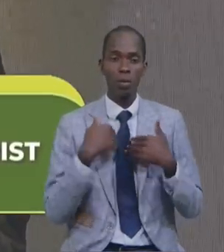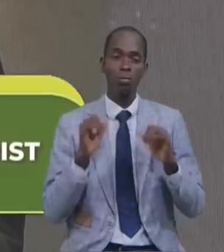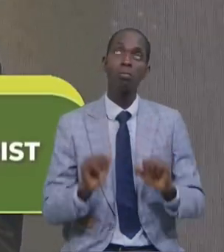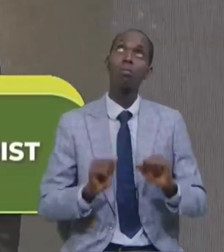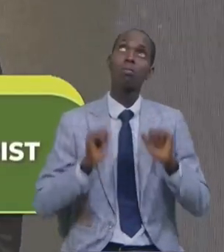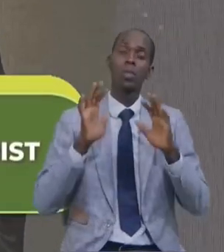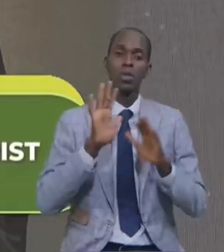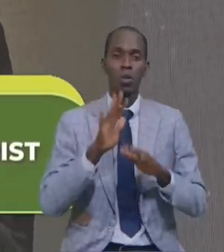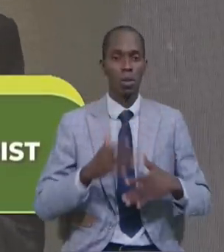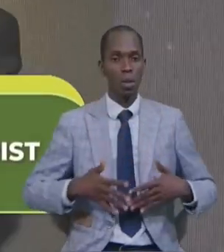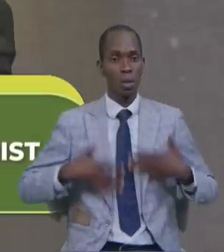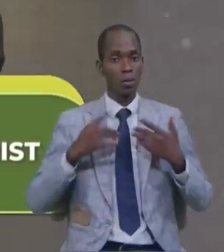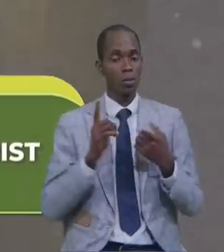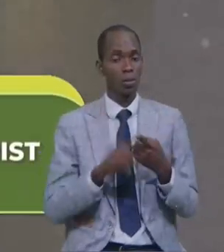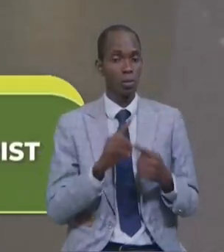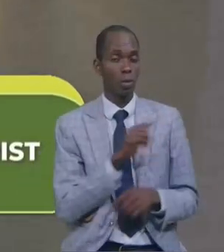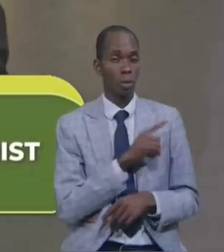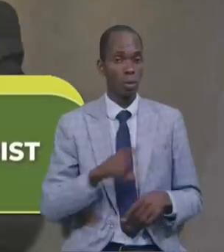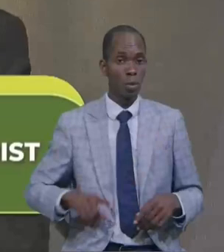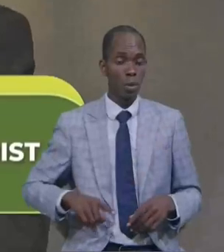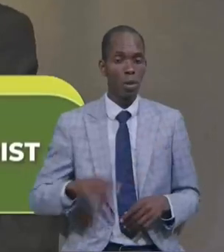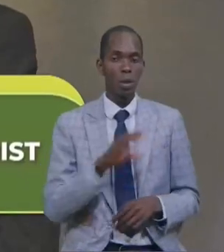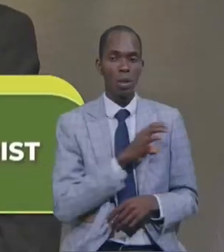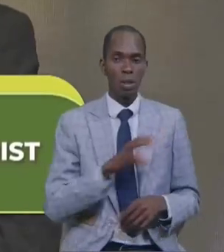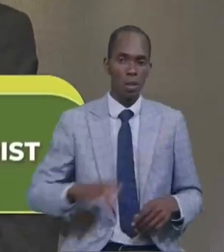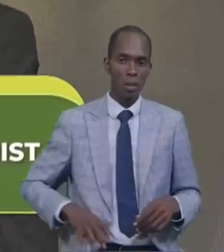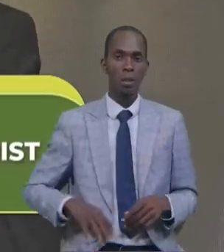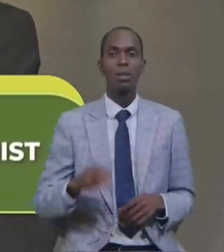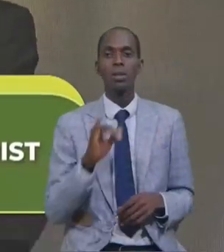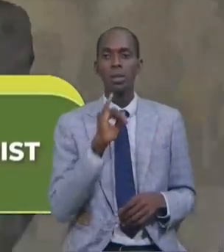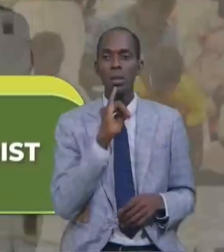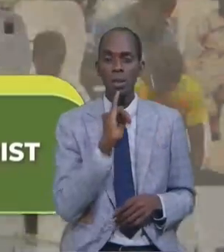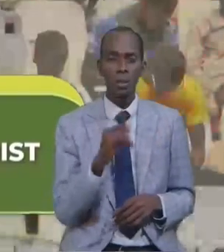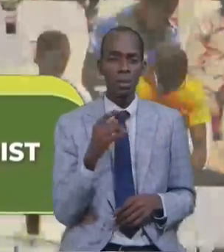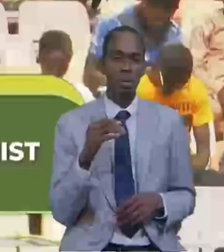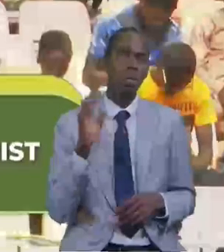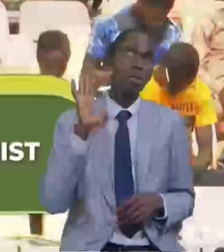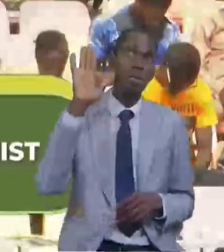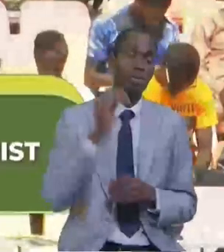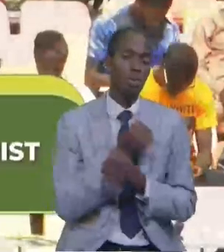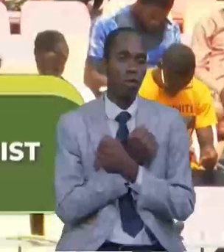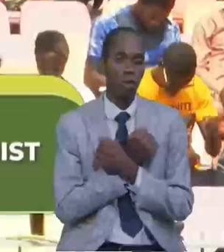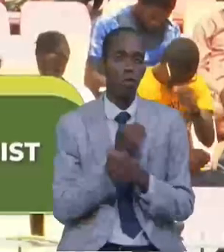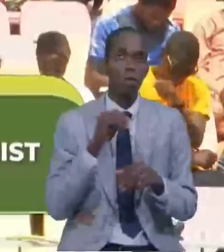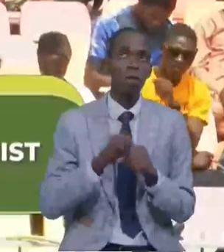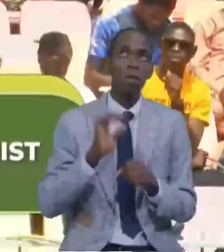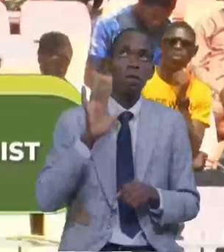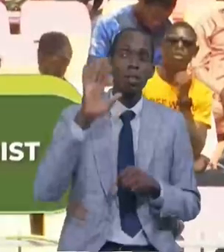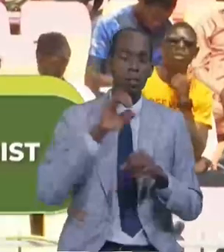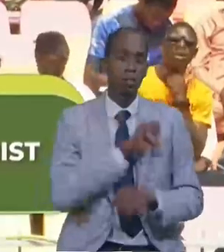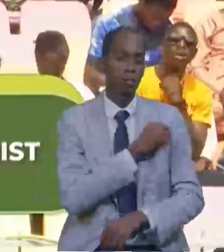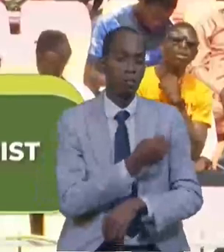force, dans sa puissance, dans son onction, et dans sa force et sa